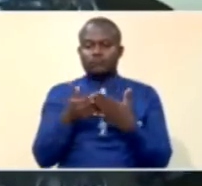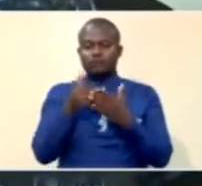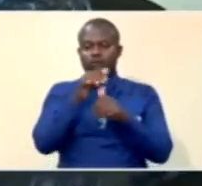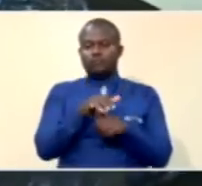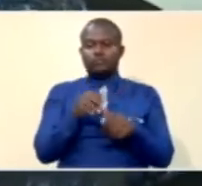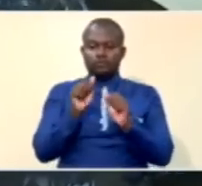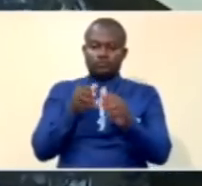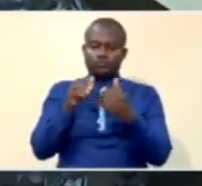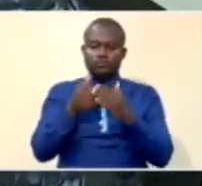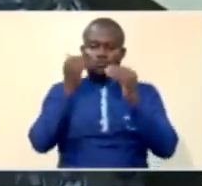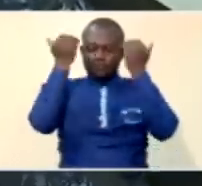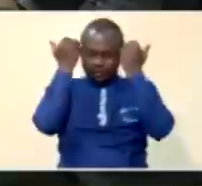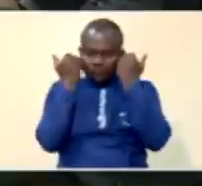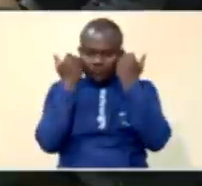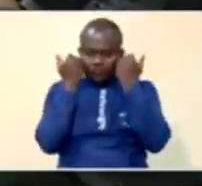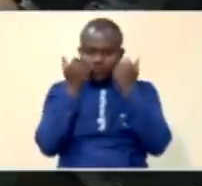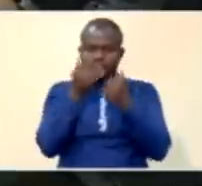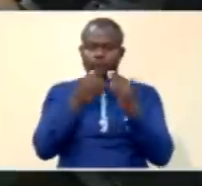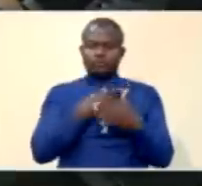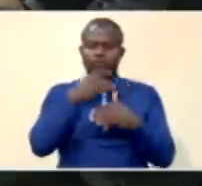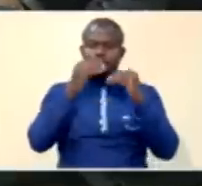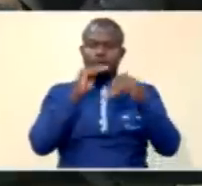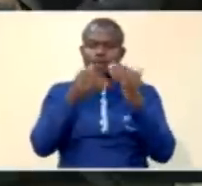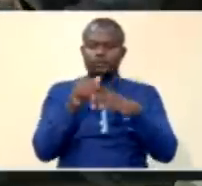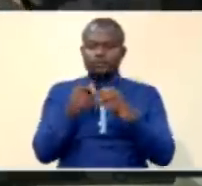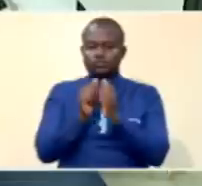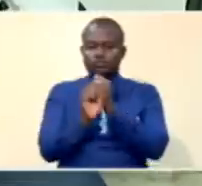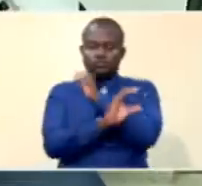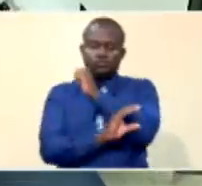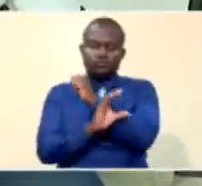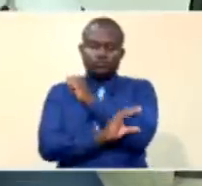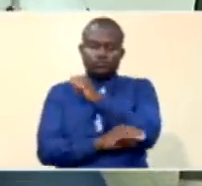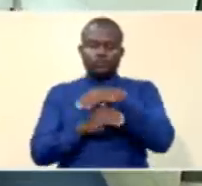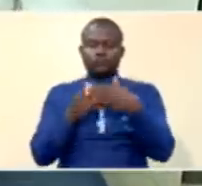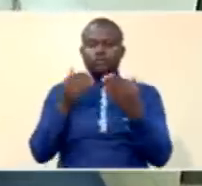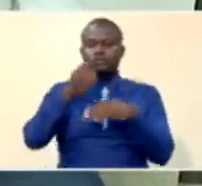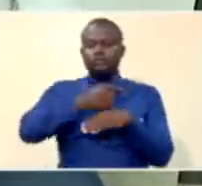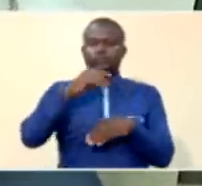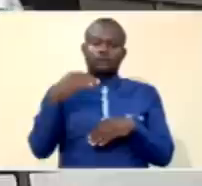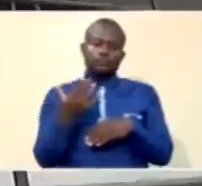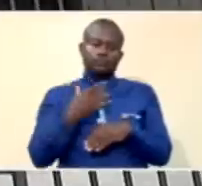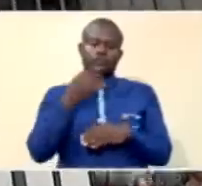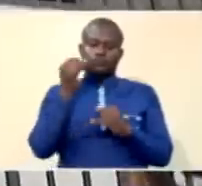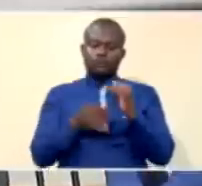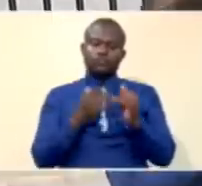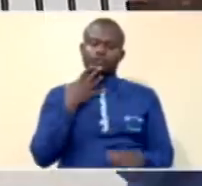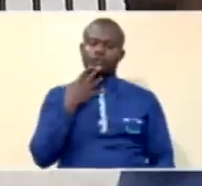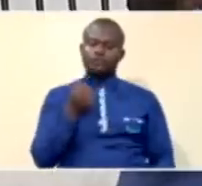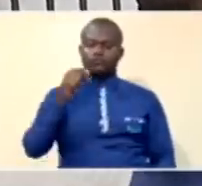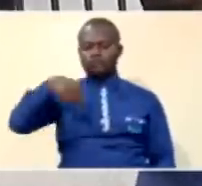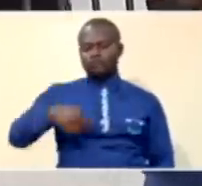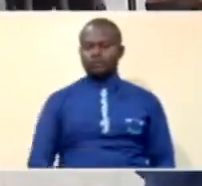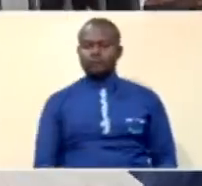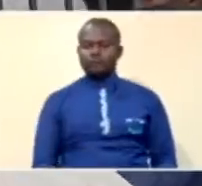n'ababahohoteye bagakurikiranwa n'ubutabera. Nyuma yo gusura inzego zinyuranye z'igihugu, uruzinduko rwa rw'iminsi itanu zasozwa kuri wa gatanu Kwizera